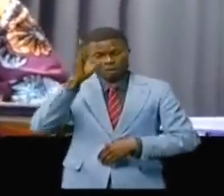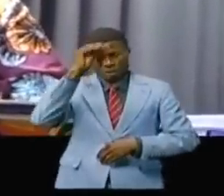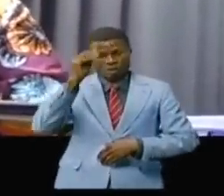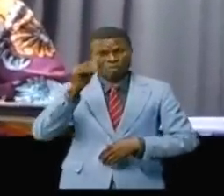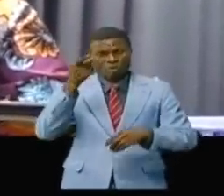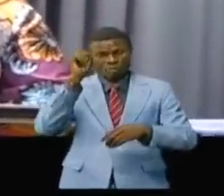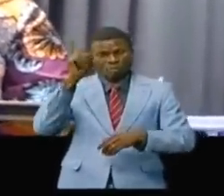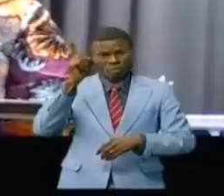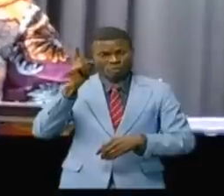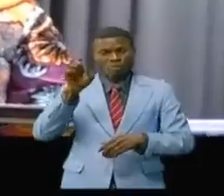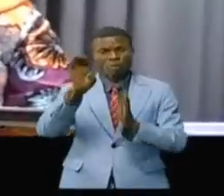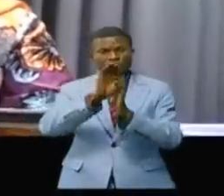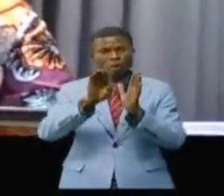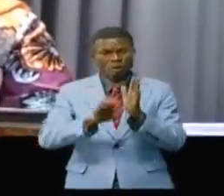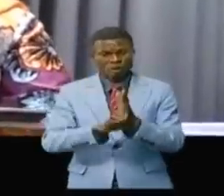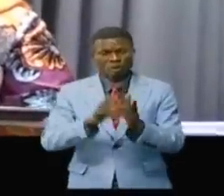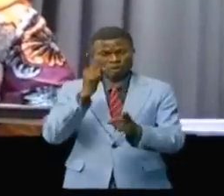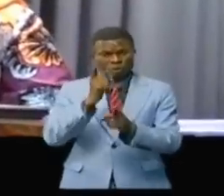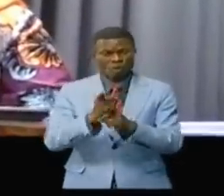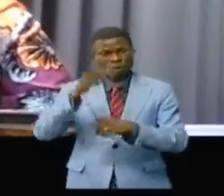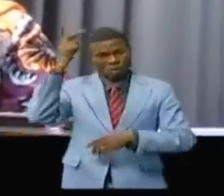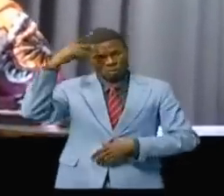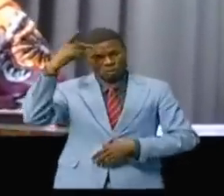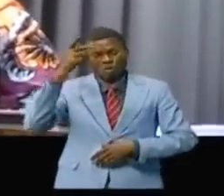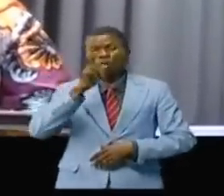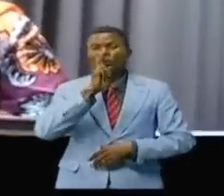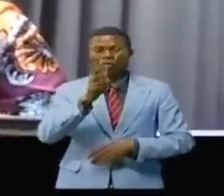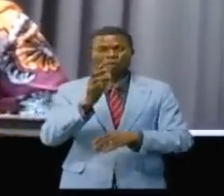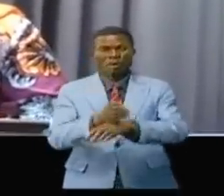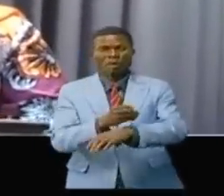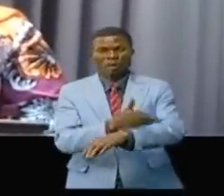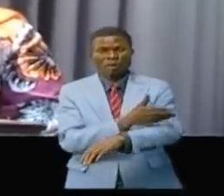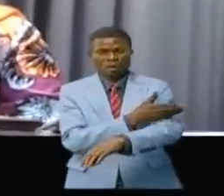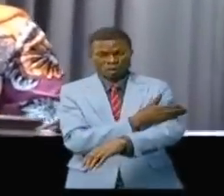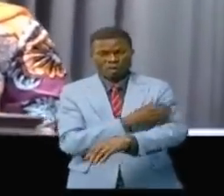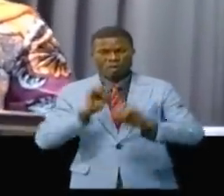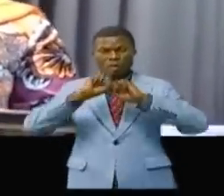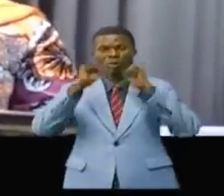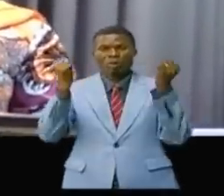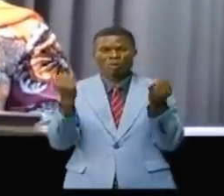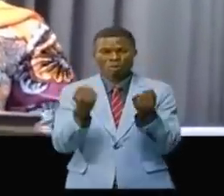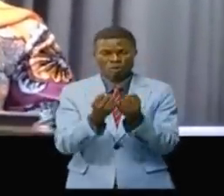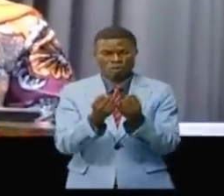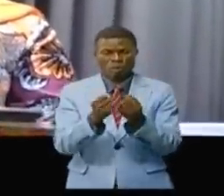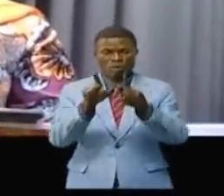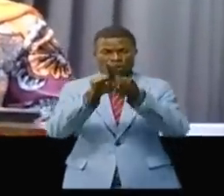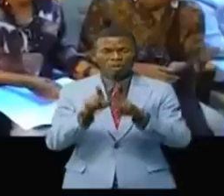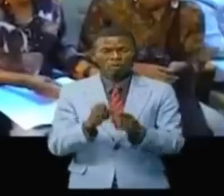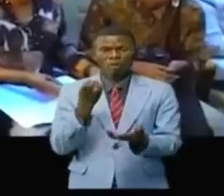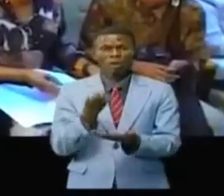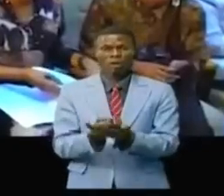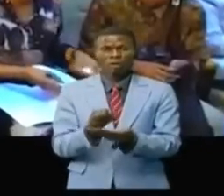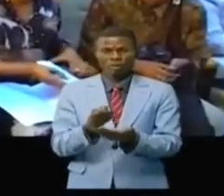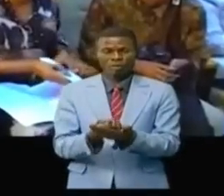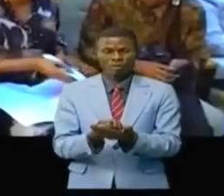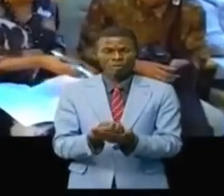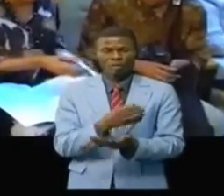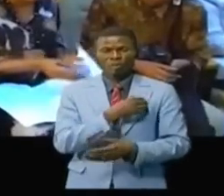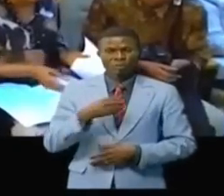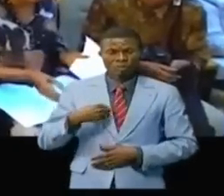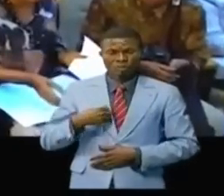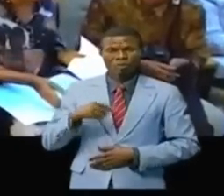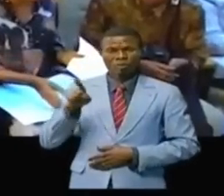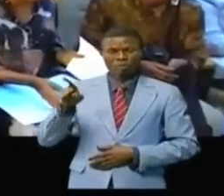les premières conditions éthiques et politiques d'un réel progrès social et économique. Joséphine